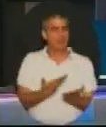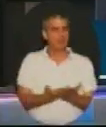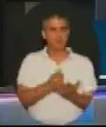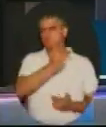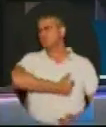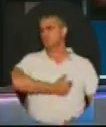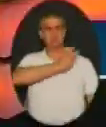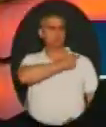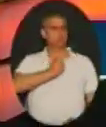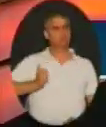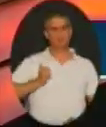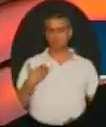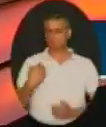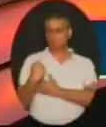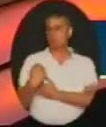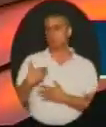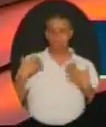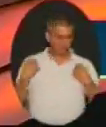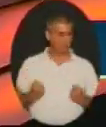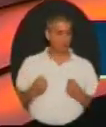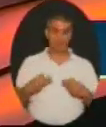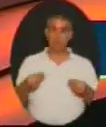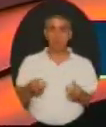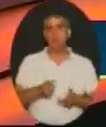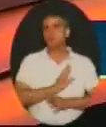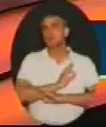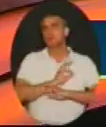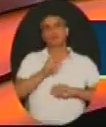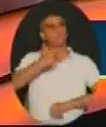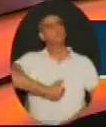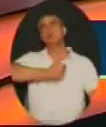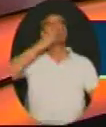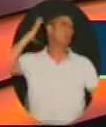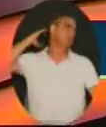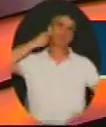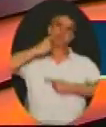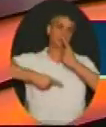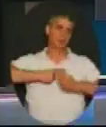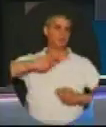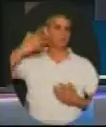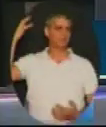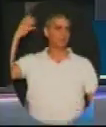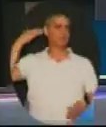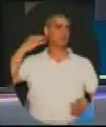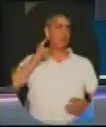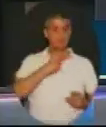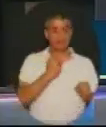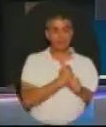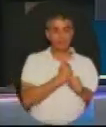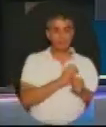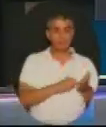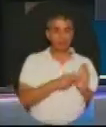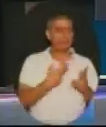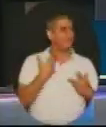מצביא מהולל, סמכות ביטחונית. מבחינת הנייר הוא היה אמור להיות פה מנהיג לשנים, לעומת הביצוע הפוליטי